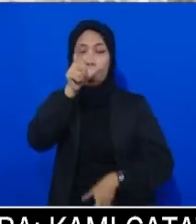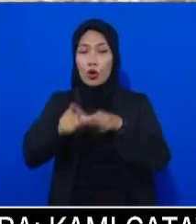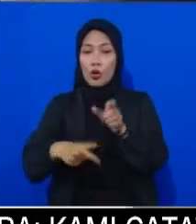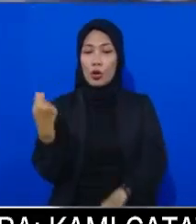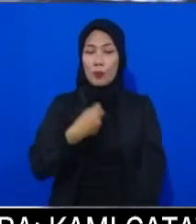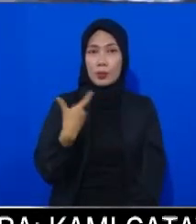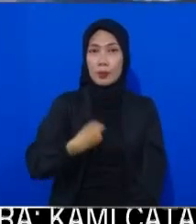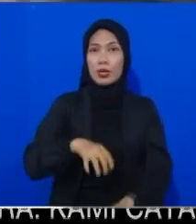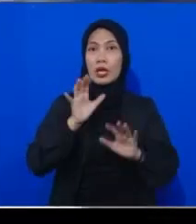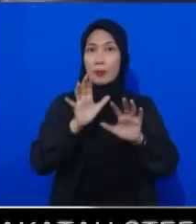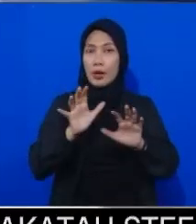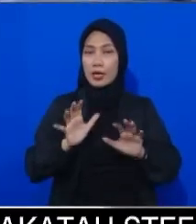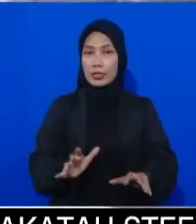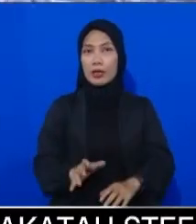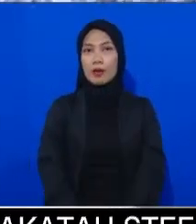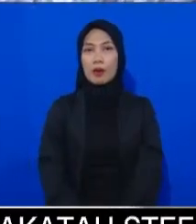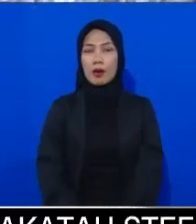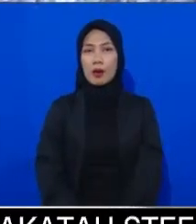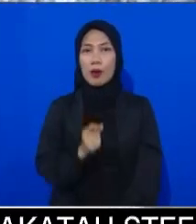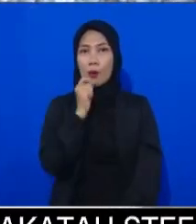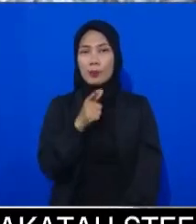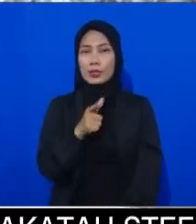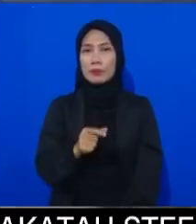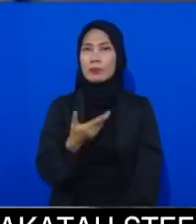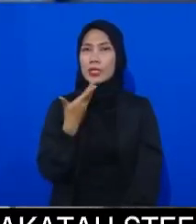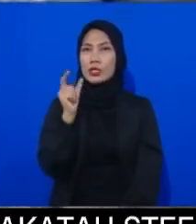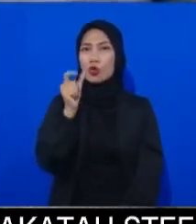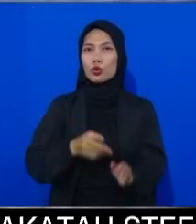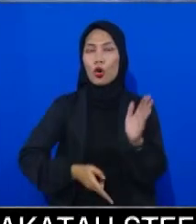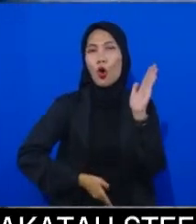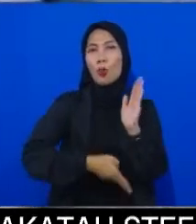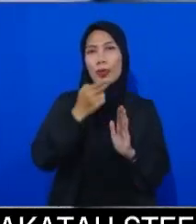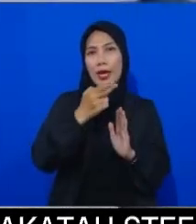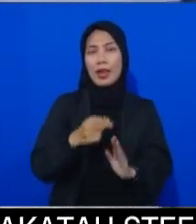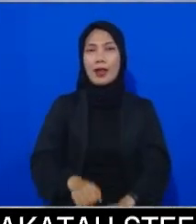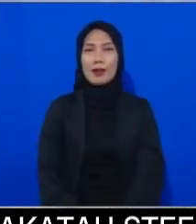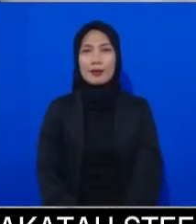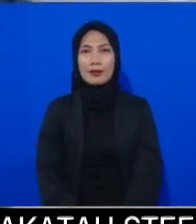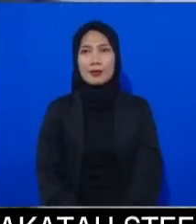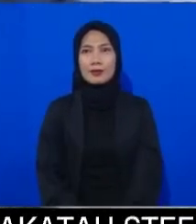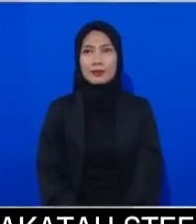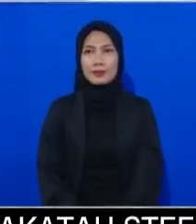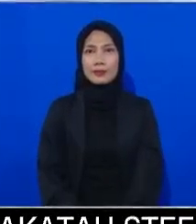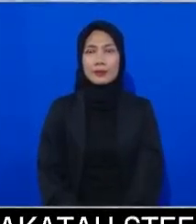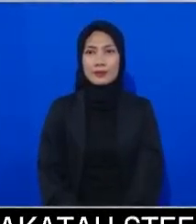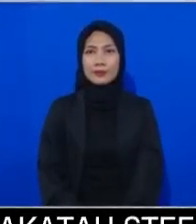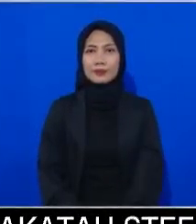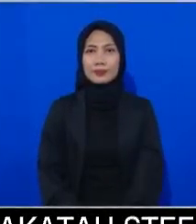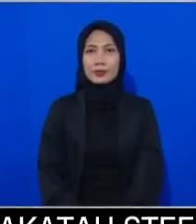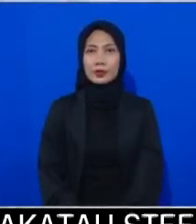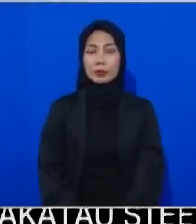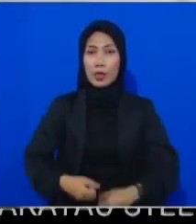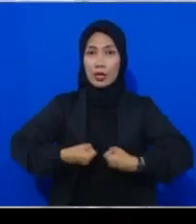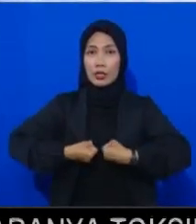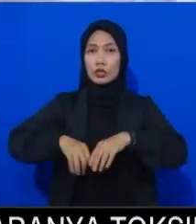bahkan banyak juga di pesan pengolah hotel dan villa produk UMKM ini juga telah berhasil menembus pasar